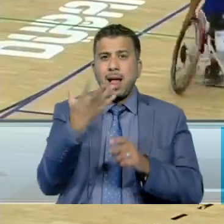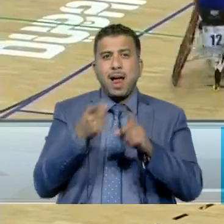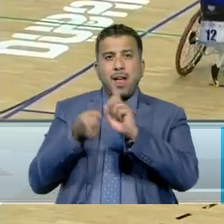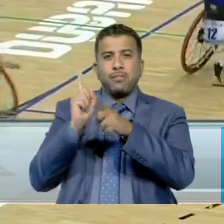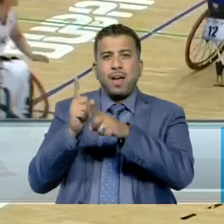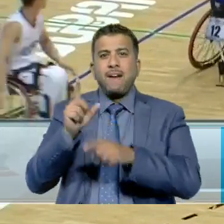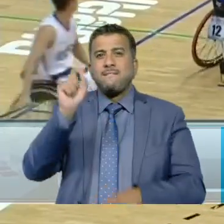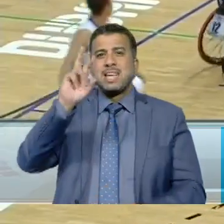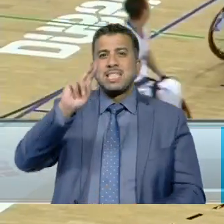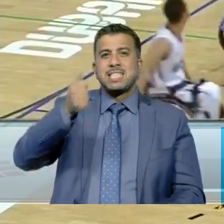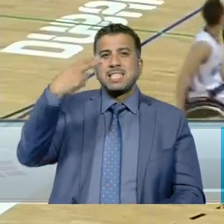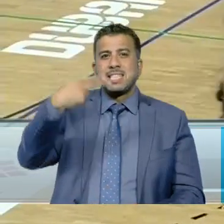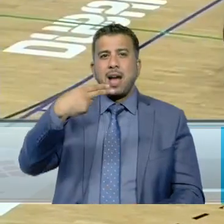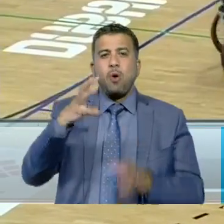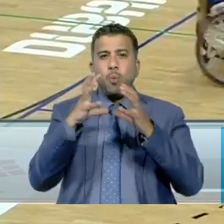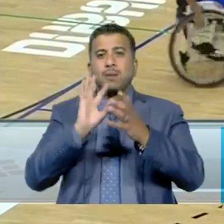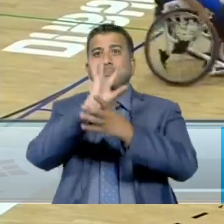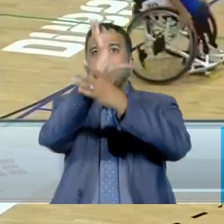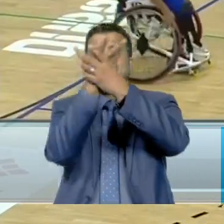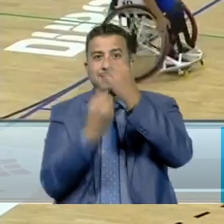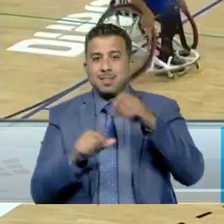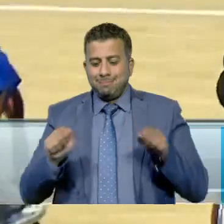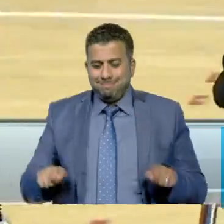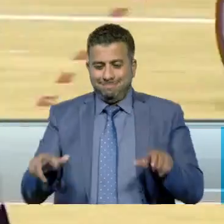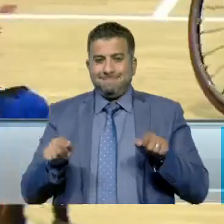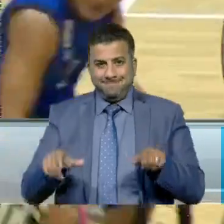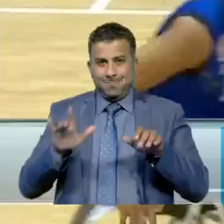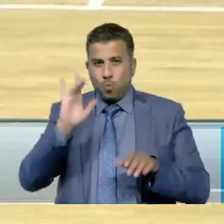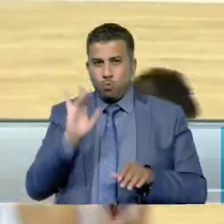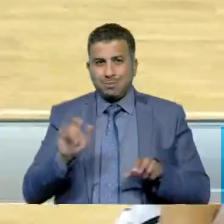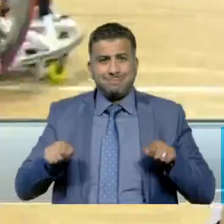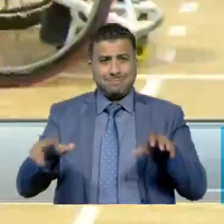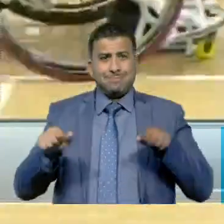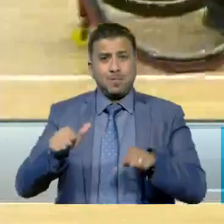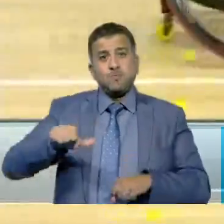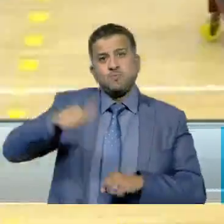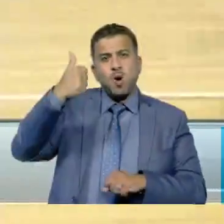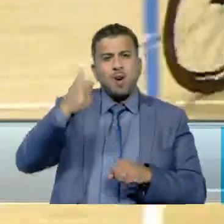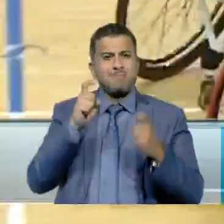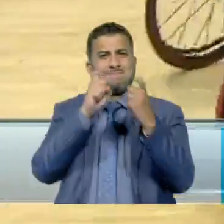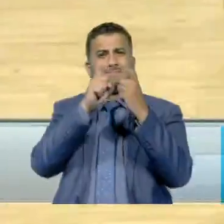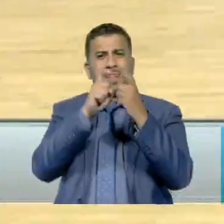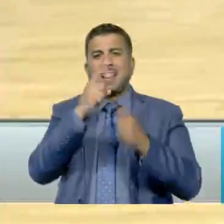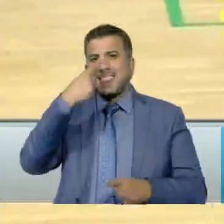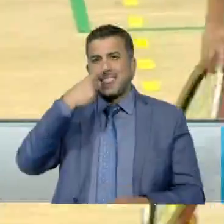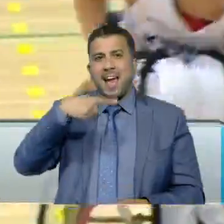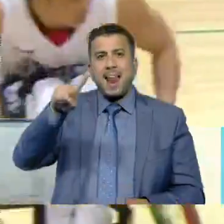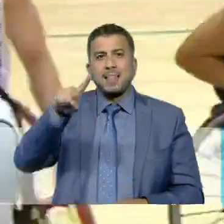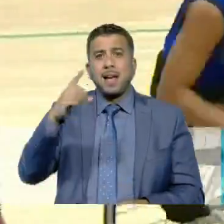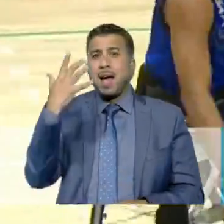بطولة فزاع الدولية لكرة السلة على الكراسي المتحركة بفوزه في المباراة النهائية على منتخب تايلاند